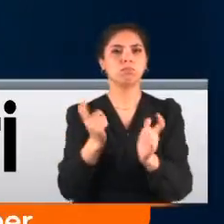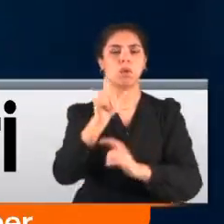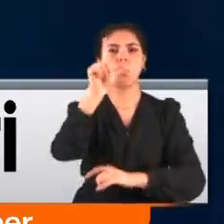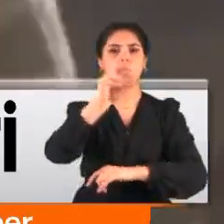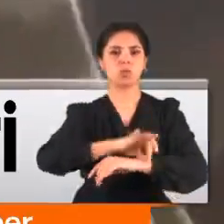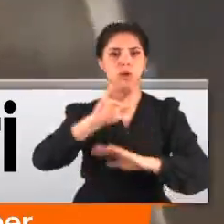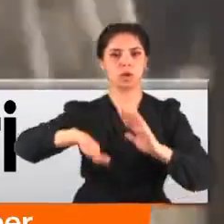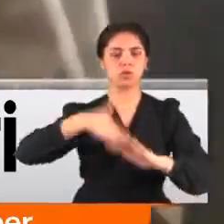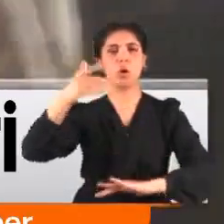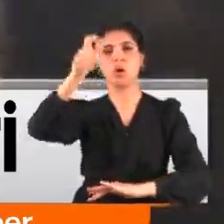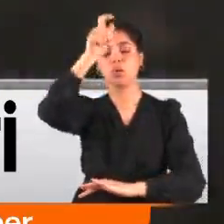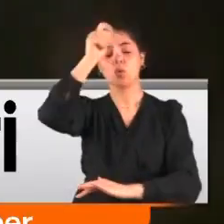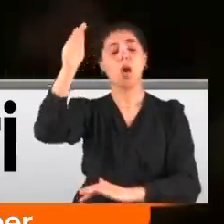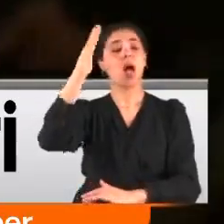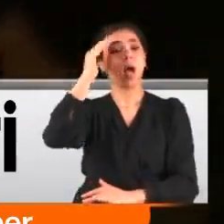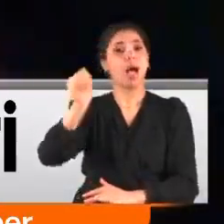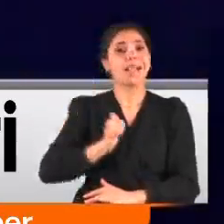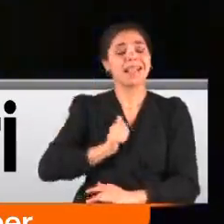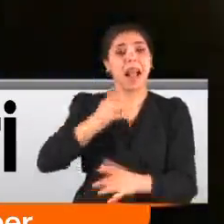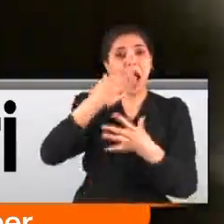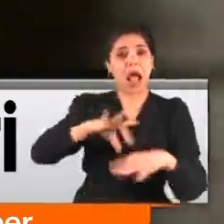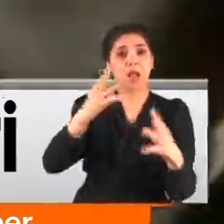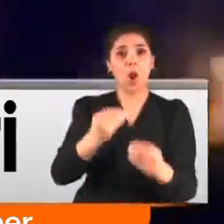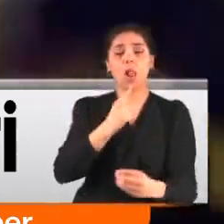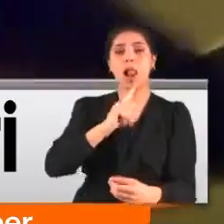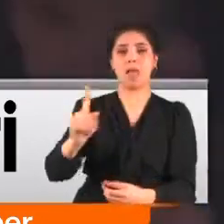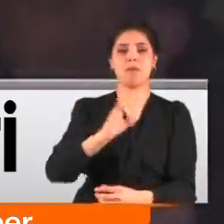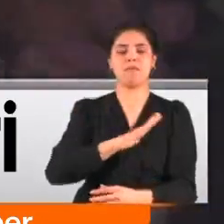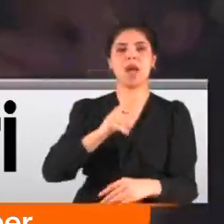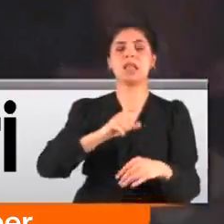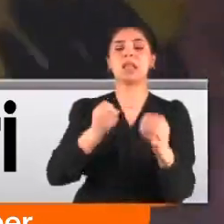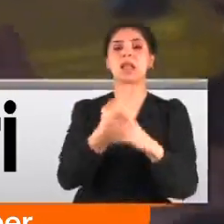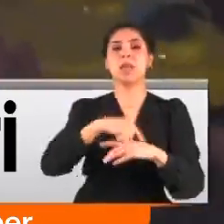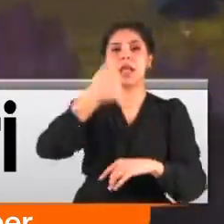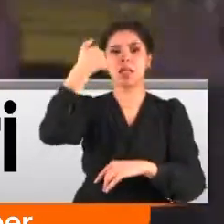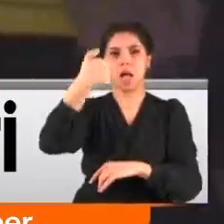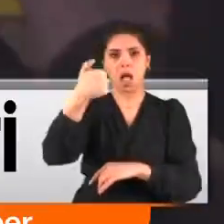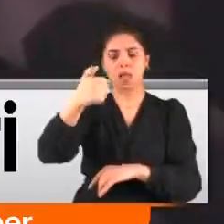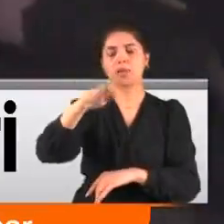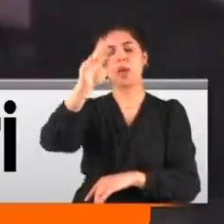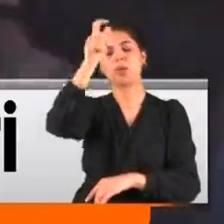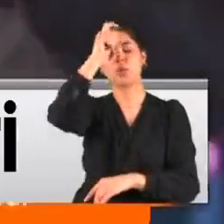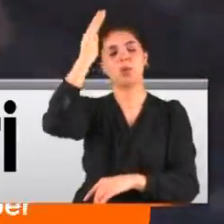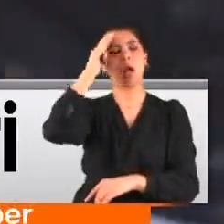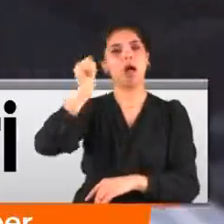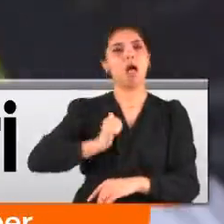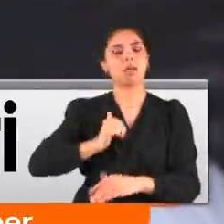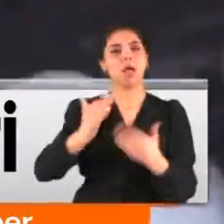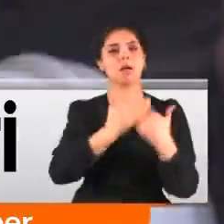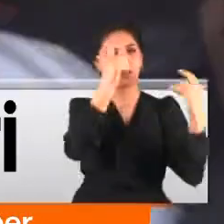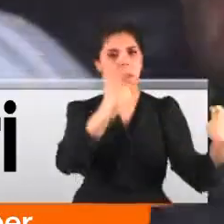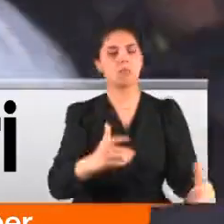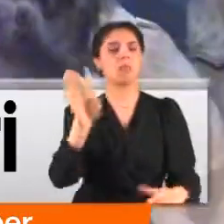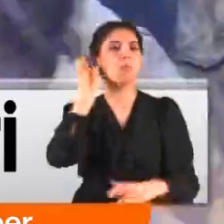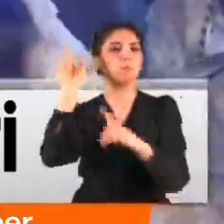dakika sonra askere hazır ol emri gitti. Saatler 6'yı gösterdiğinde bölgedeki Mehmetçik çoktan Kahramanmaraş, Malatya